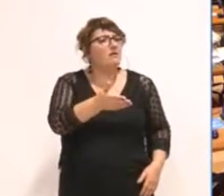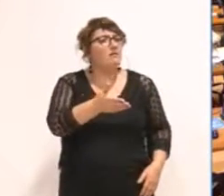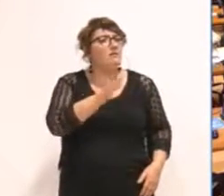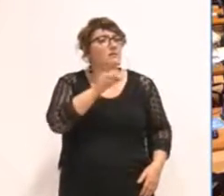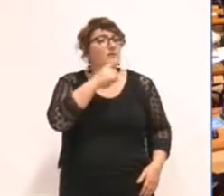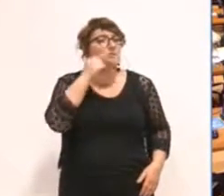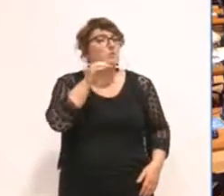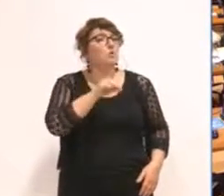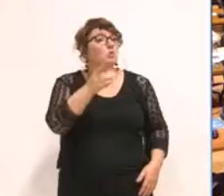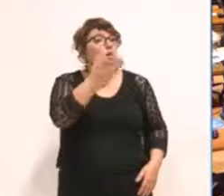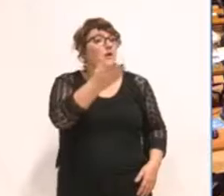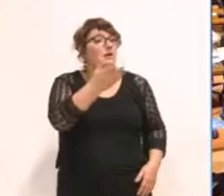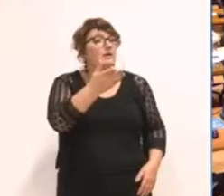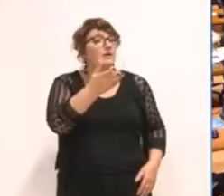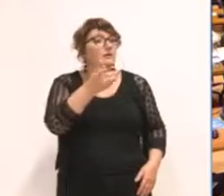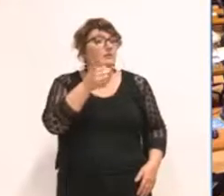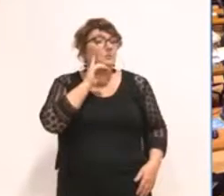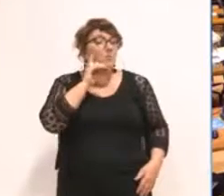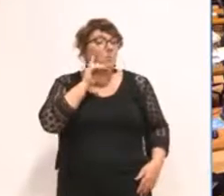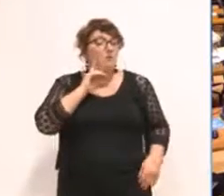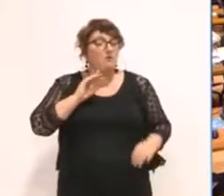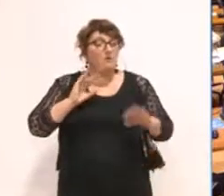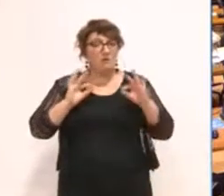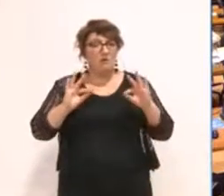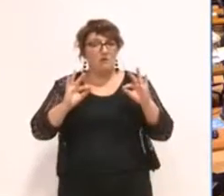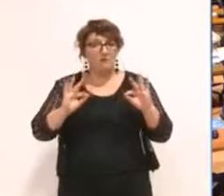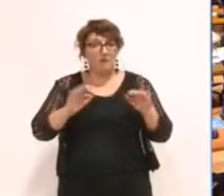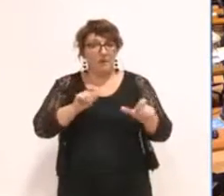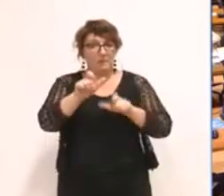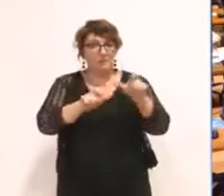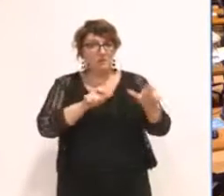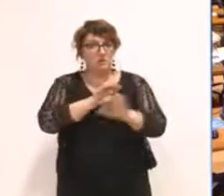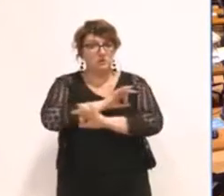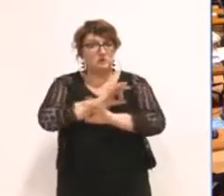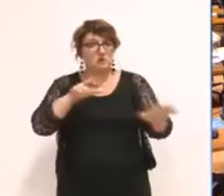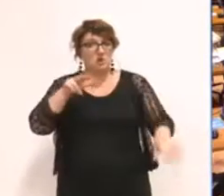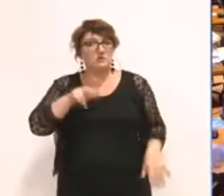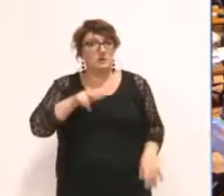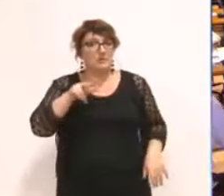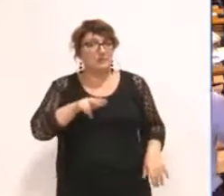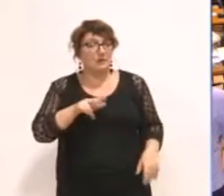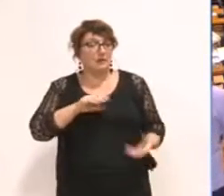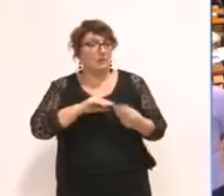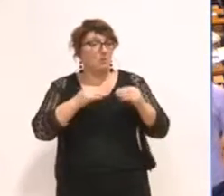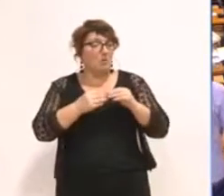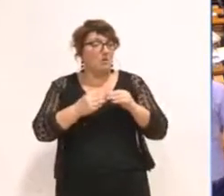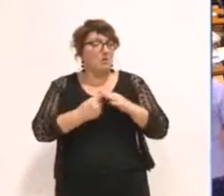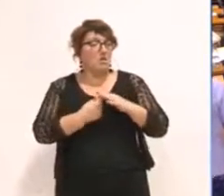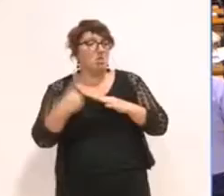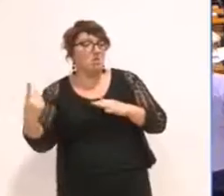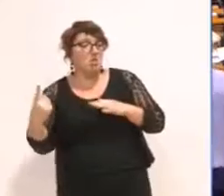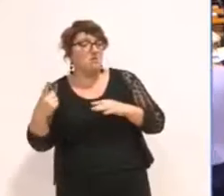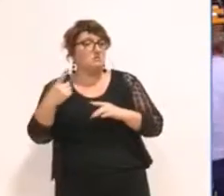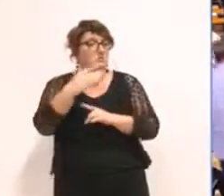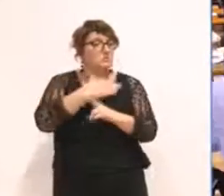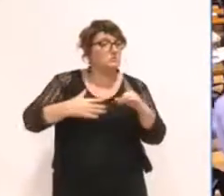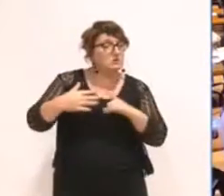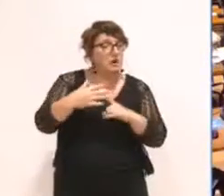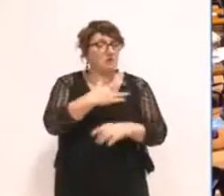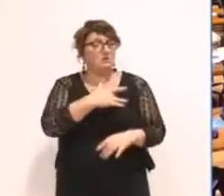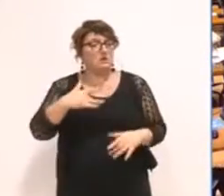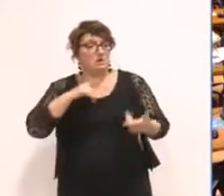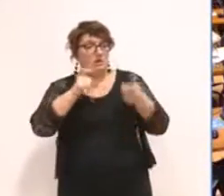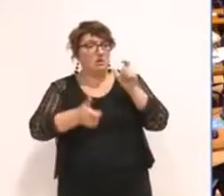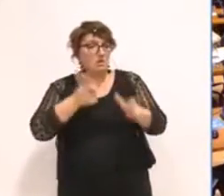M. Denoyel. Parce que dans ce qui concerne des personnes sans abri, en difficulté sociale et de santé et autres,